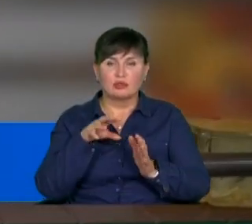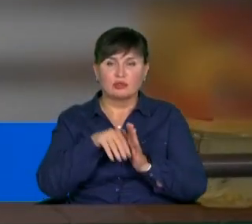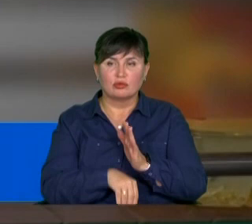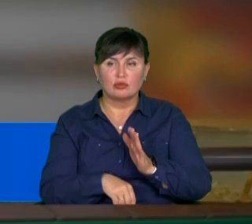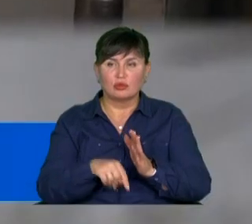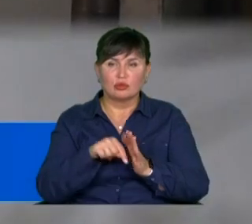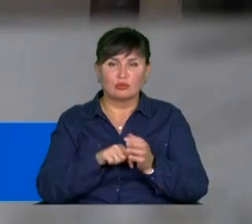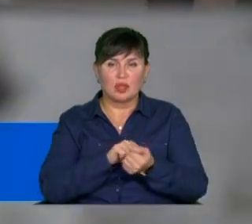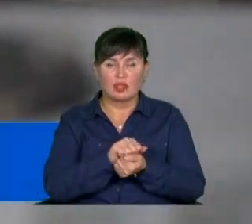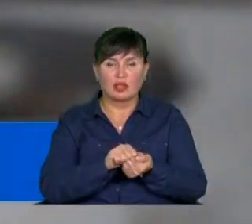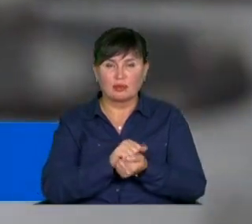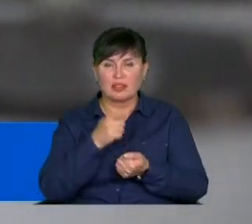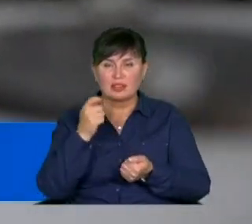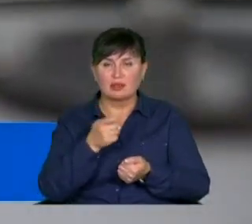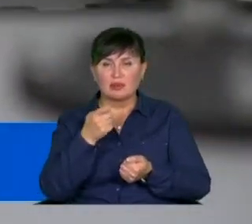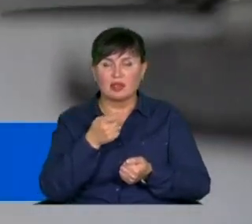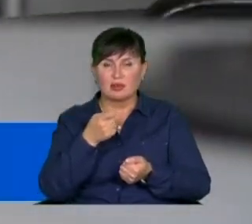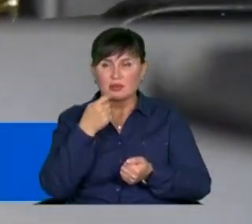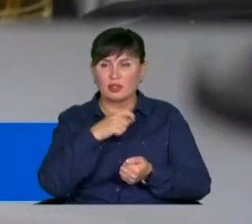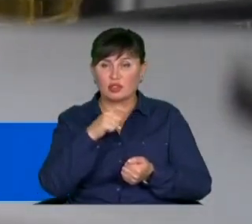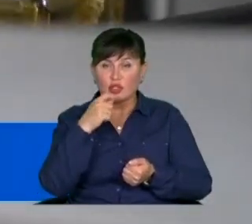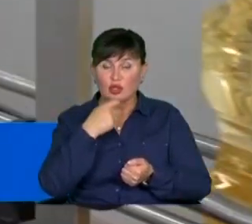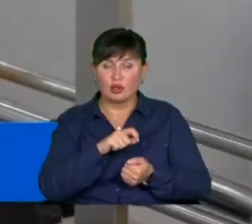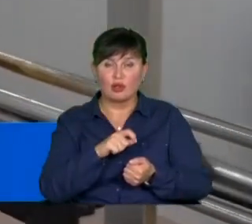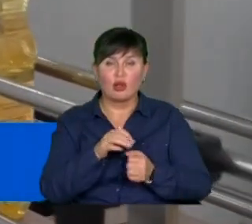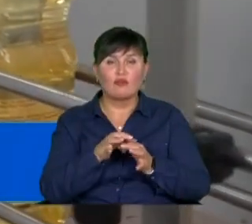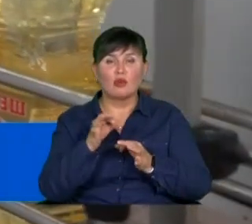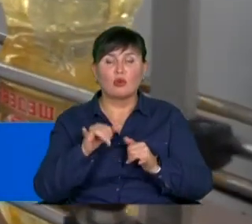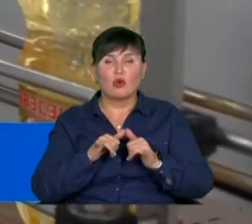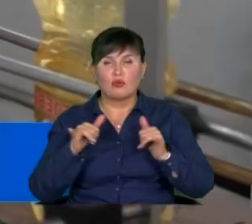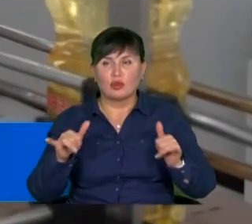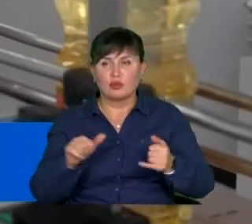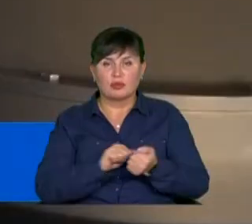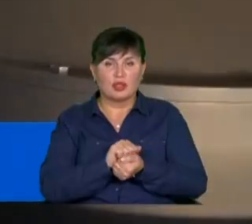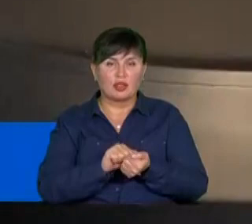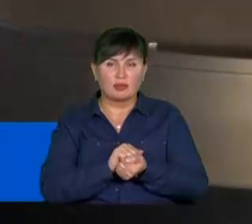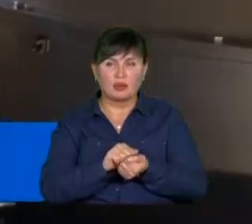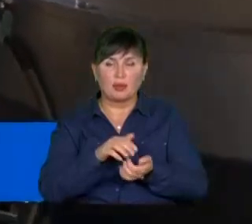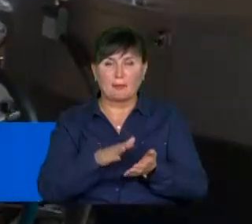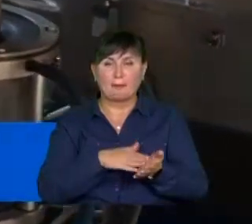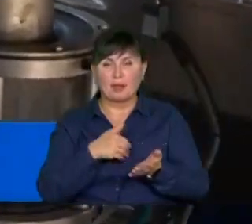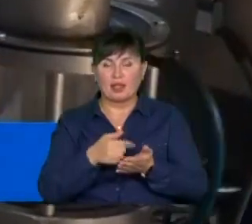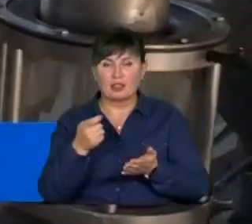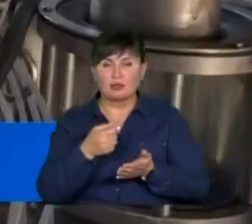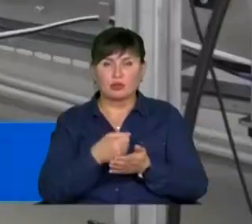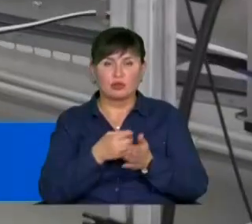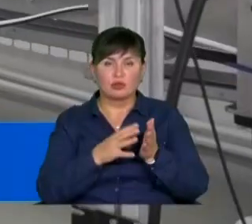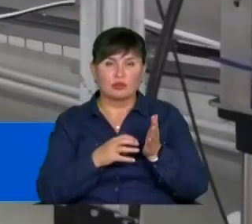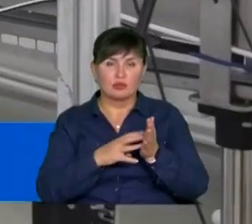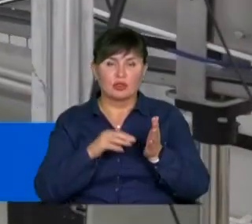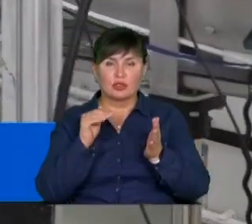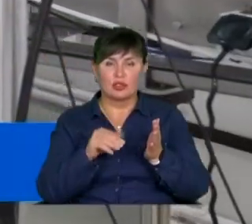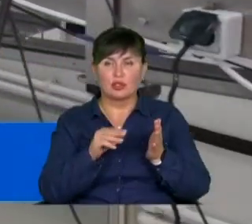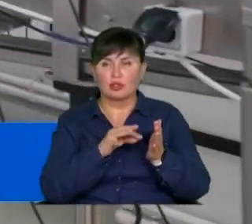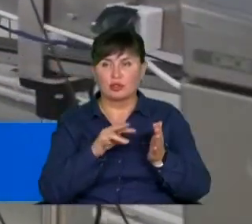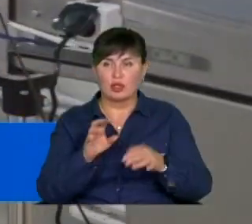глубокой переработки семян подсолнечника. Между тем, в области увеличат объем переработки масла семян до 900 тысяч тонн, а